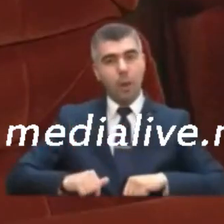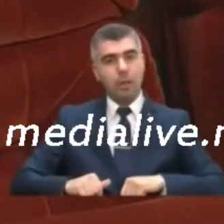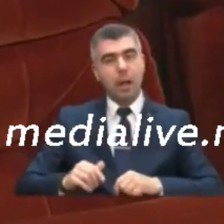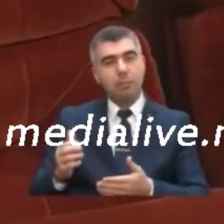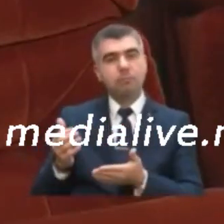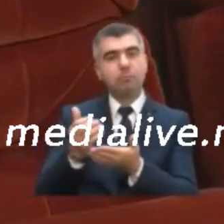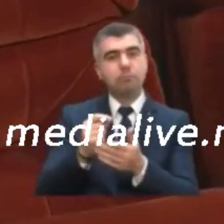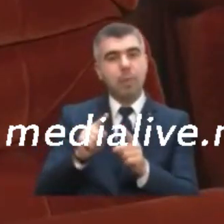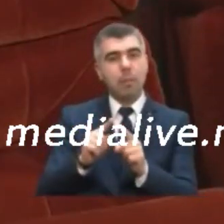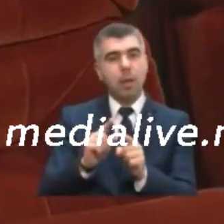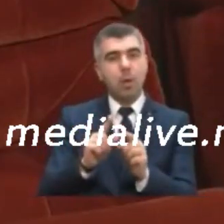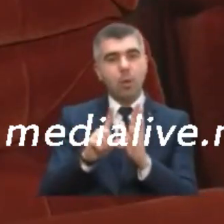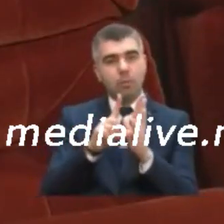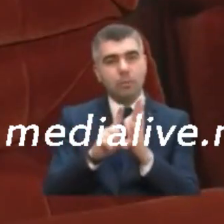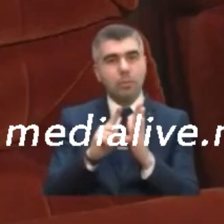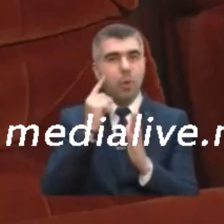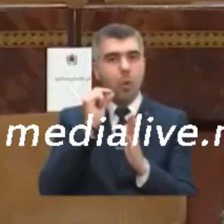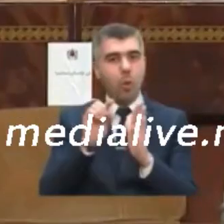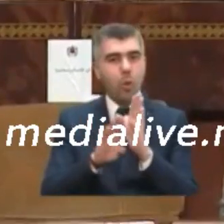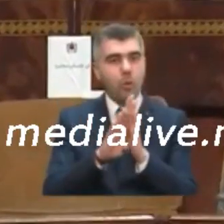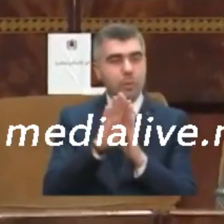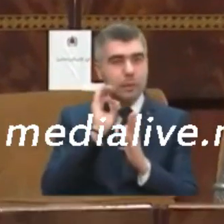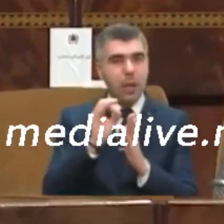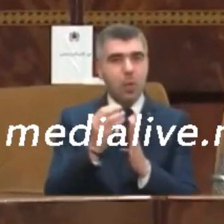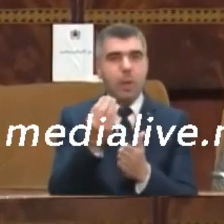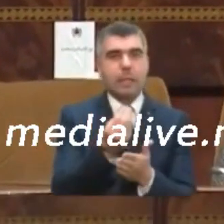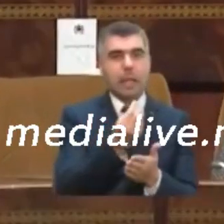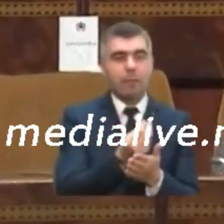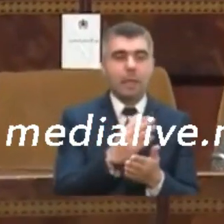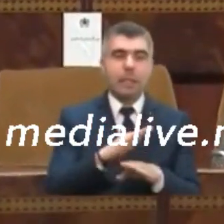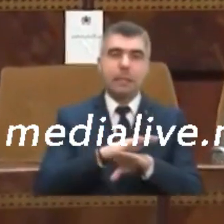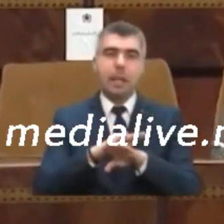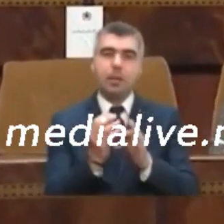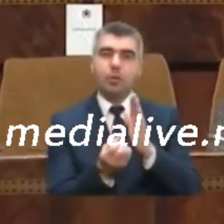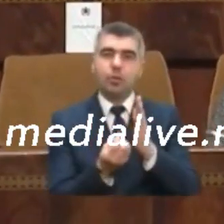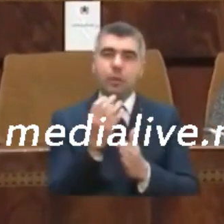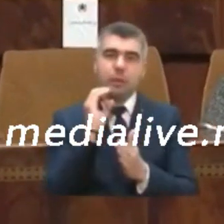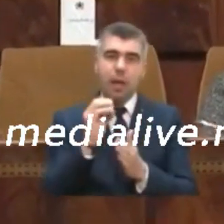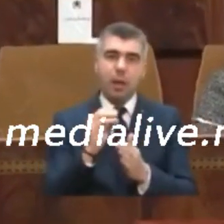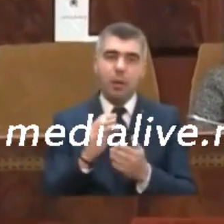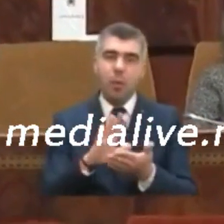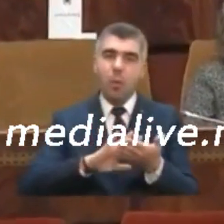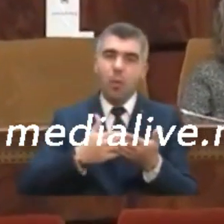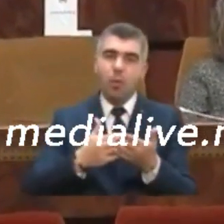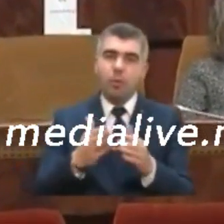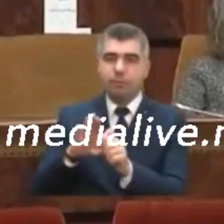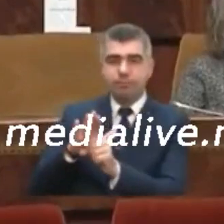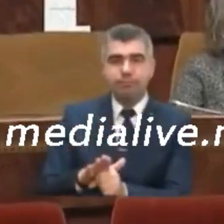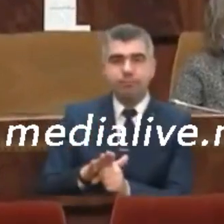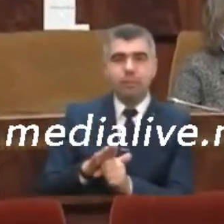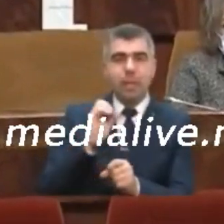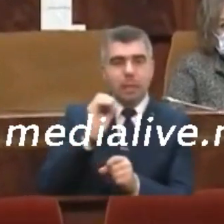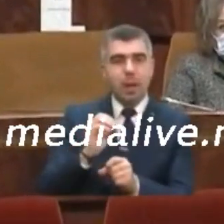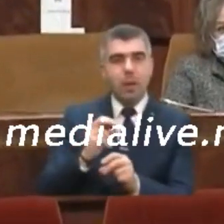النهوض بحقوق الطفل، كما نسائلكم عن السياسة الجنائية الجديدة التي ستسنونها من أجل مكافحة عدة ظواهر سلبية كالإدمان